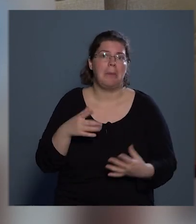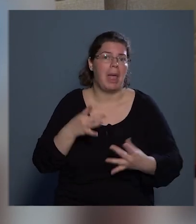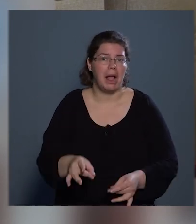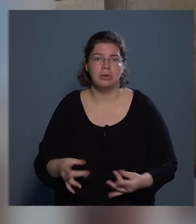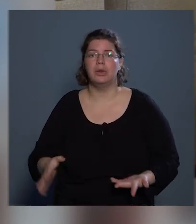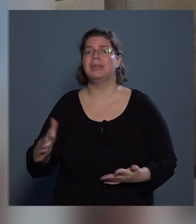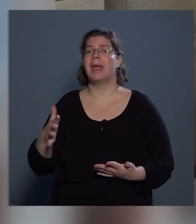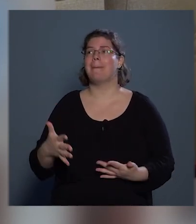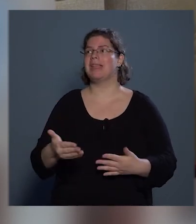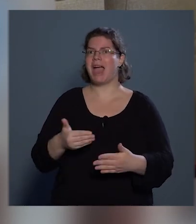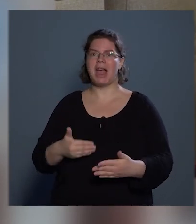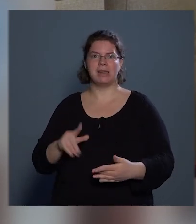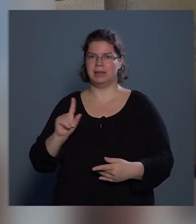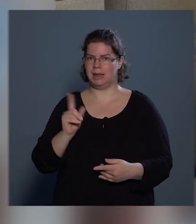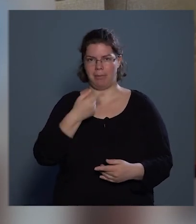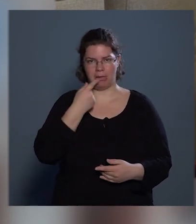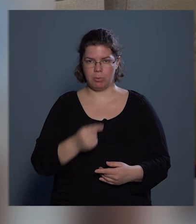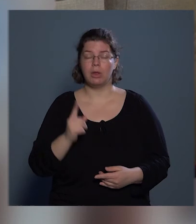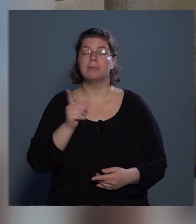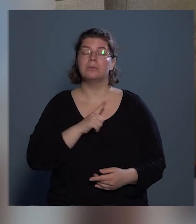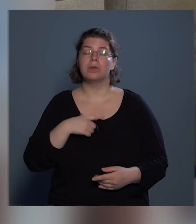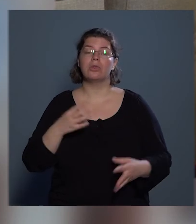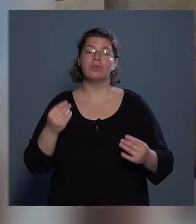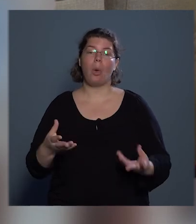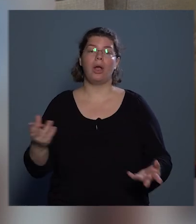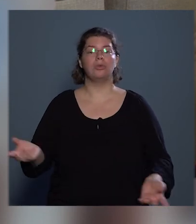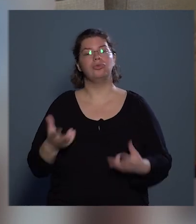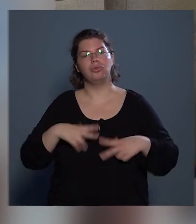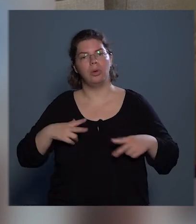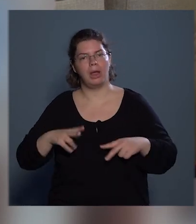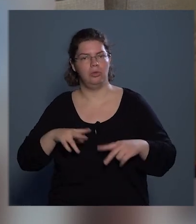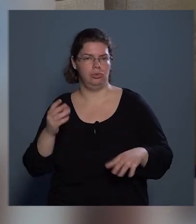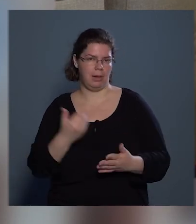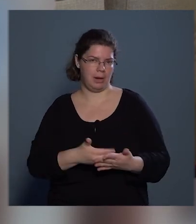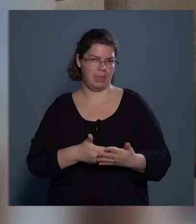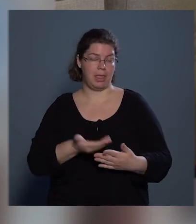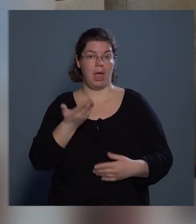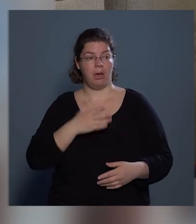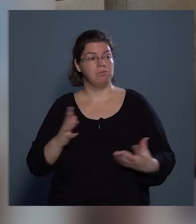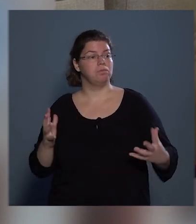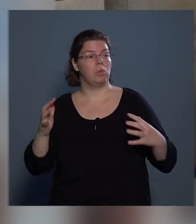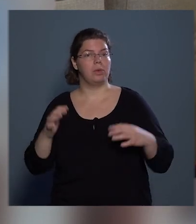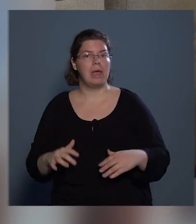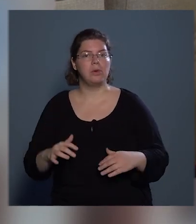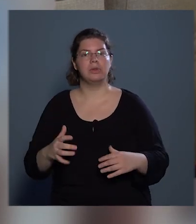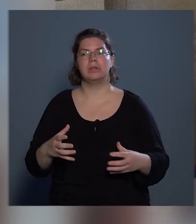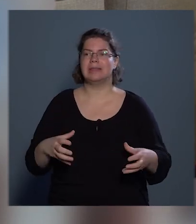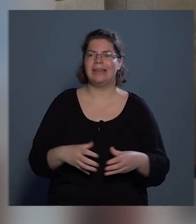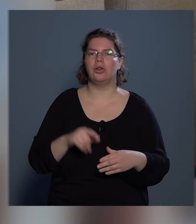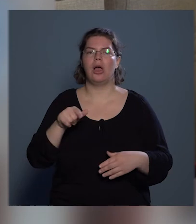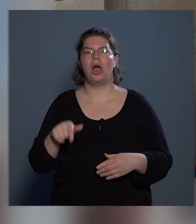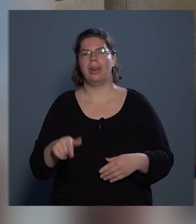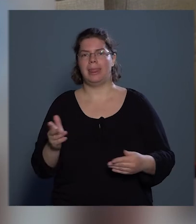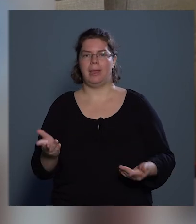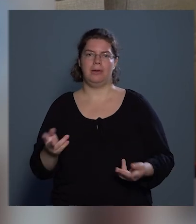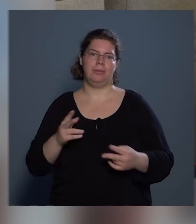egy hátrány, én nem ezt mondom. Csak sokkal sürgetősebb lenne, hogy összeüljön a testület, annak főleg